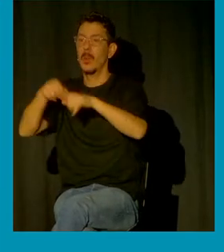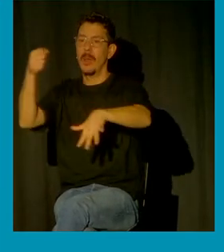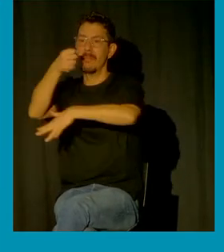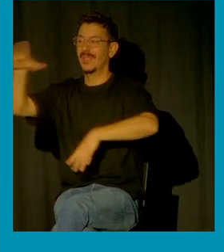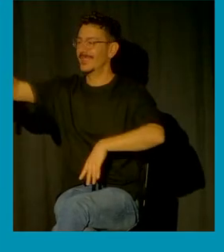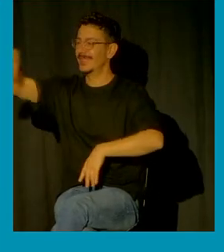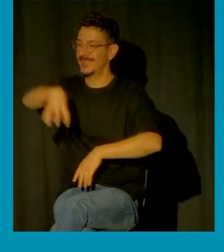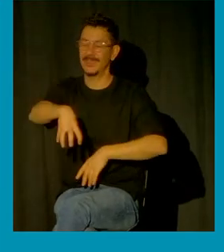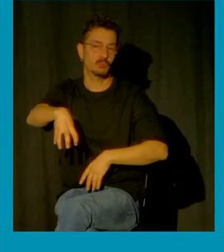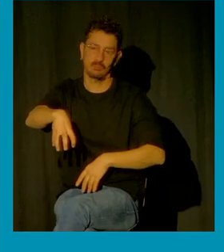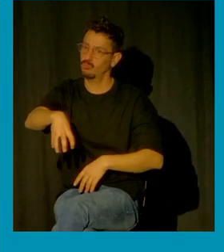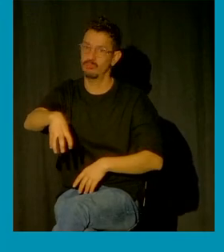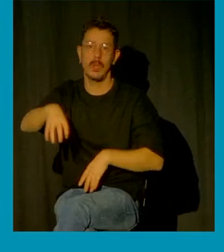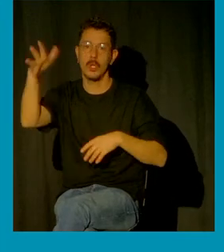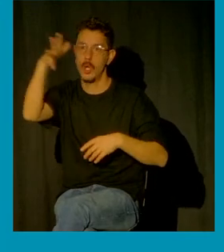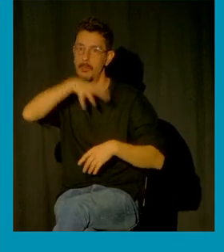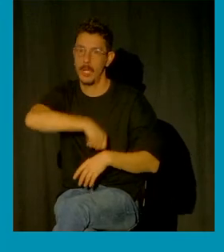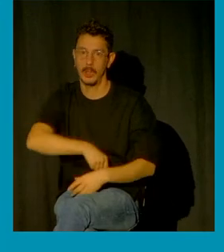d'aquests elements